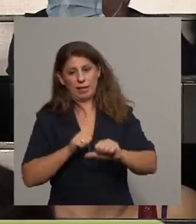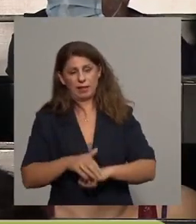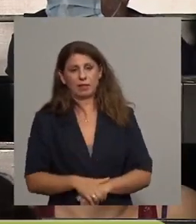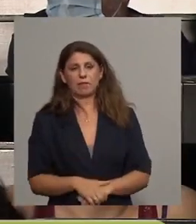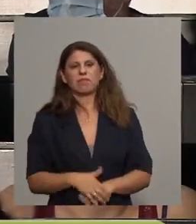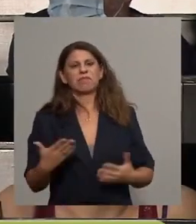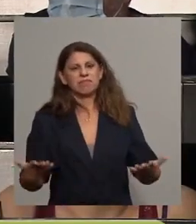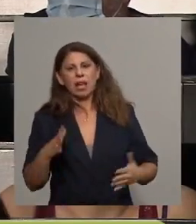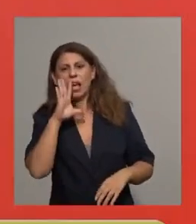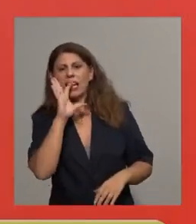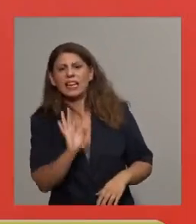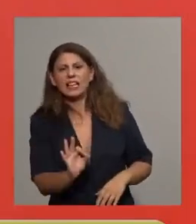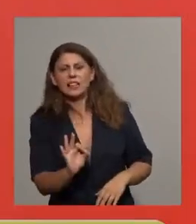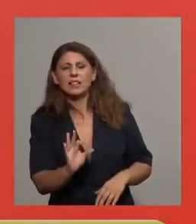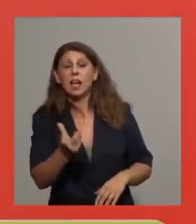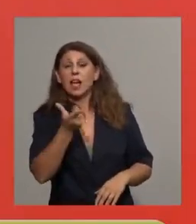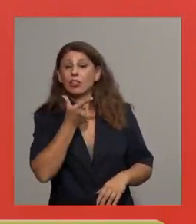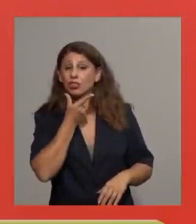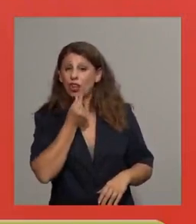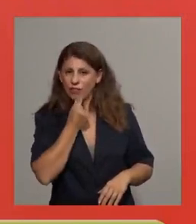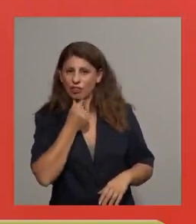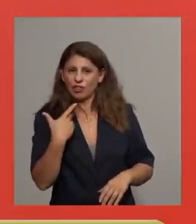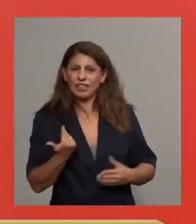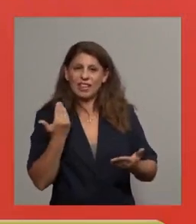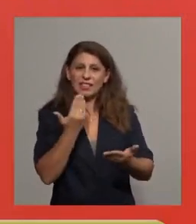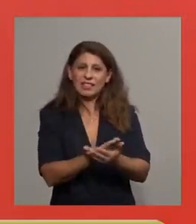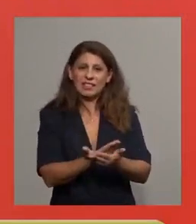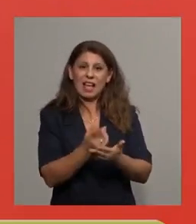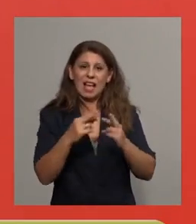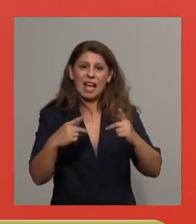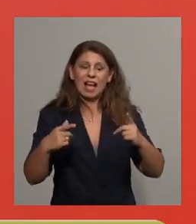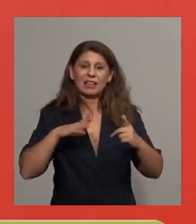λοιπόν ειλικρινείς, το εύκολο είναι να ζητάς μια